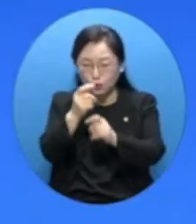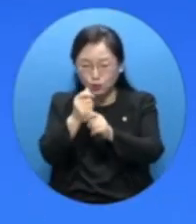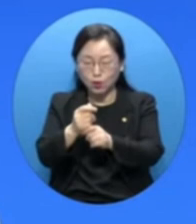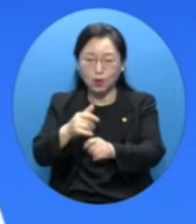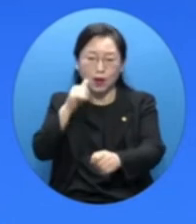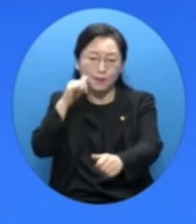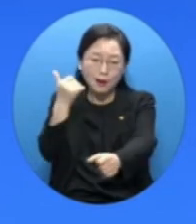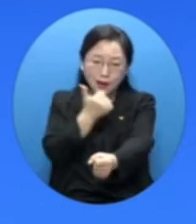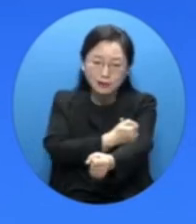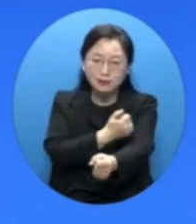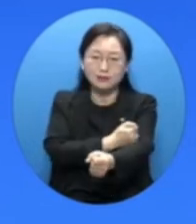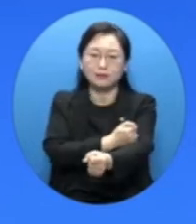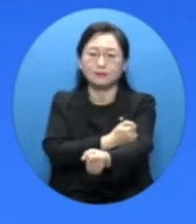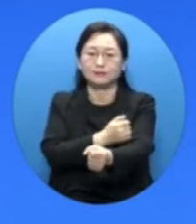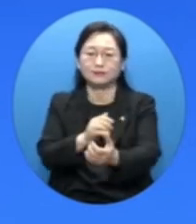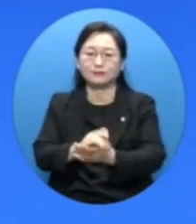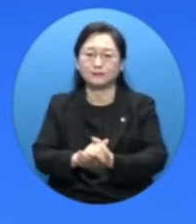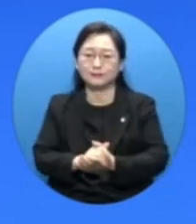중독,